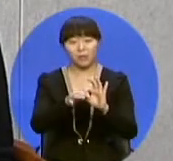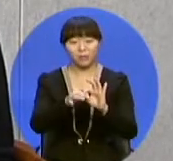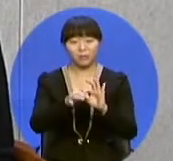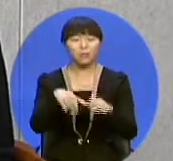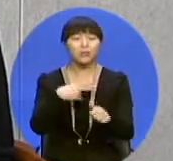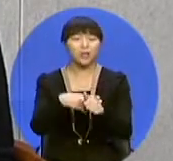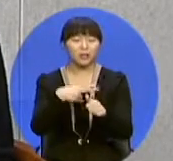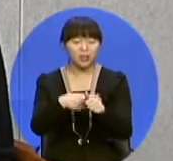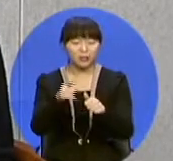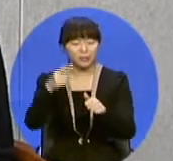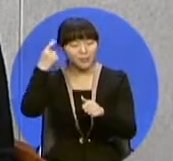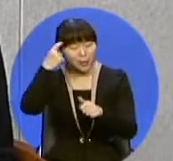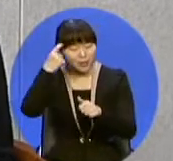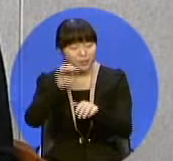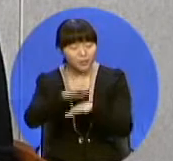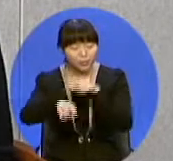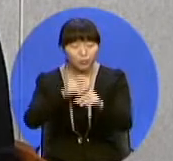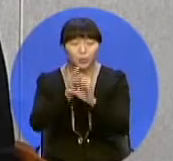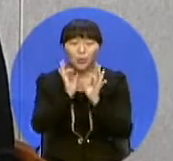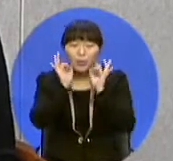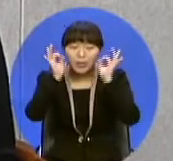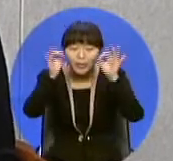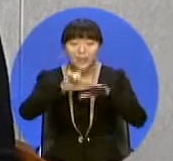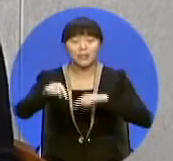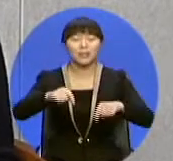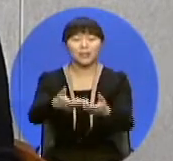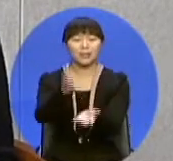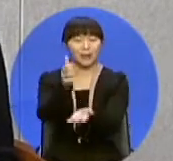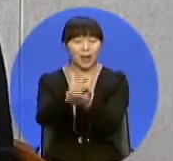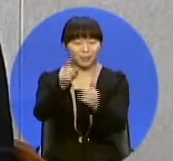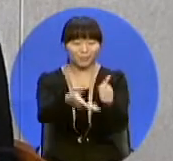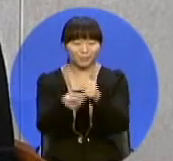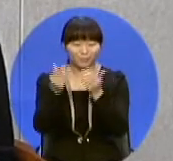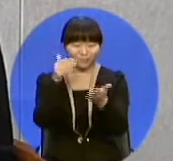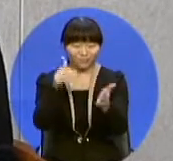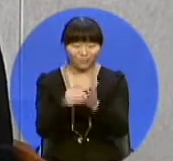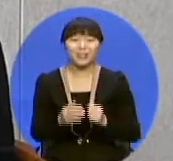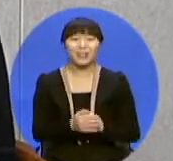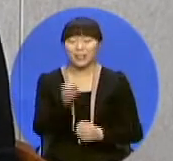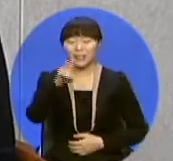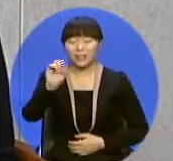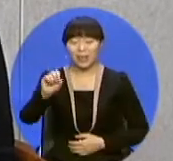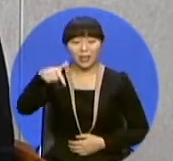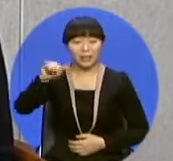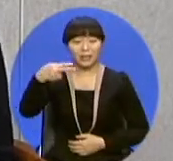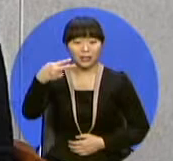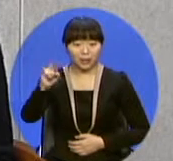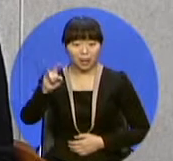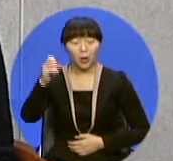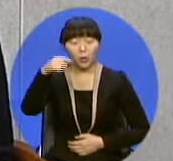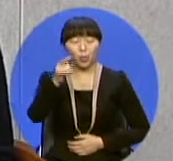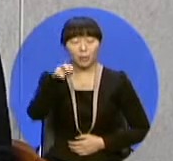선생의 목민 사상을 실천하기 위해 애쓰고 있는 지방자치단체장 한 분을 모셨는데요. 양기대